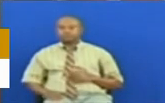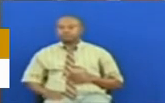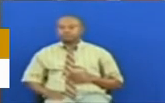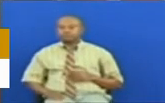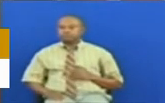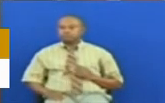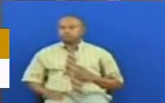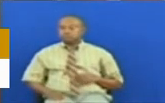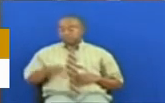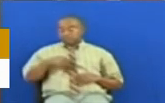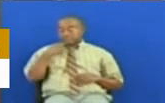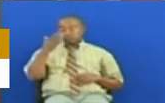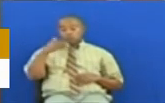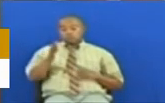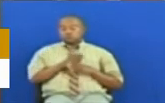kwamba